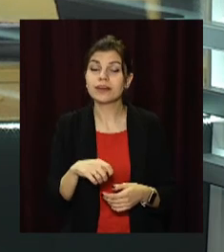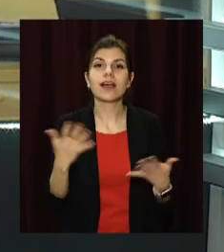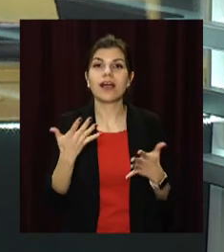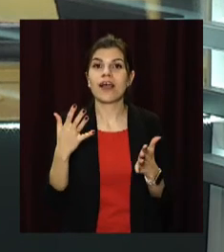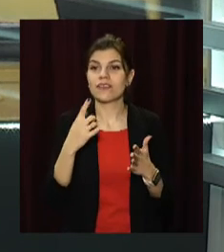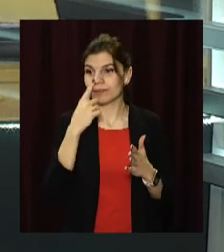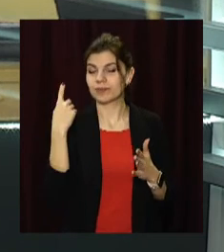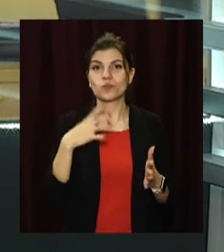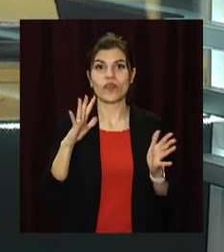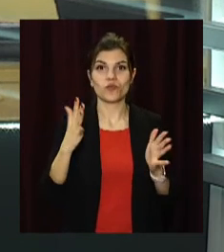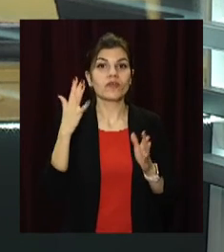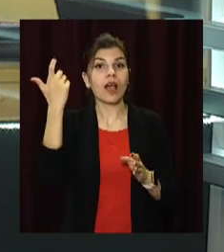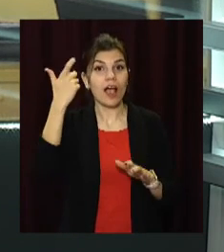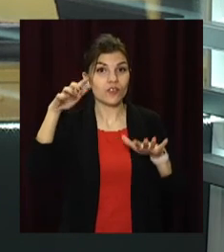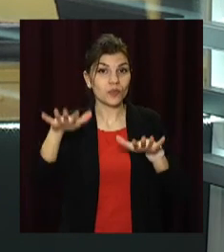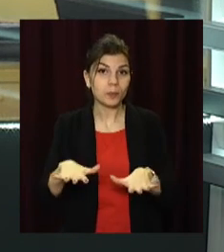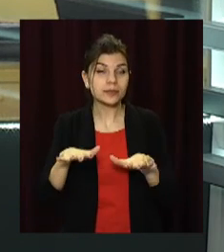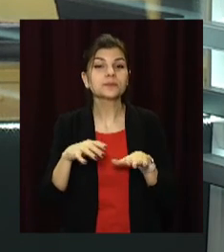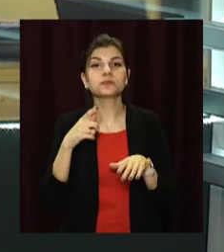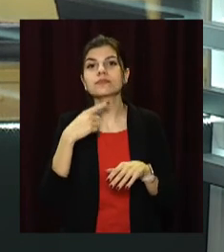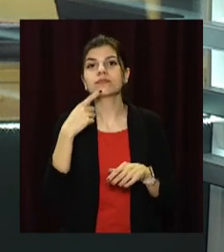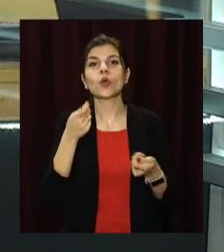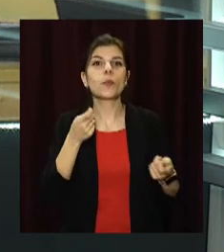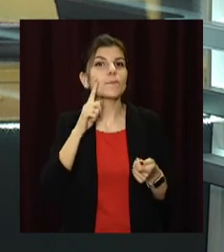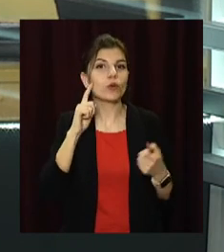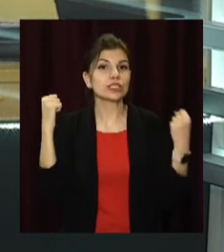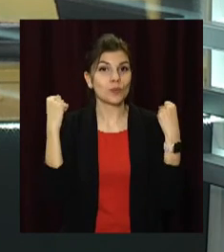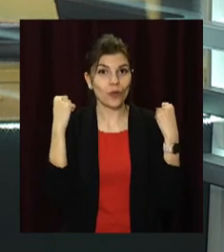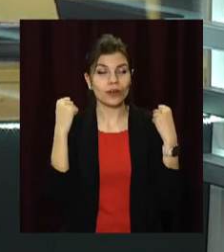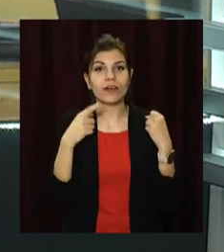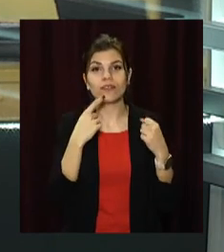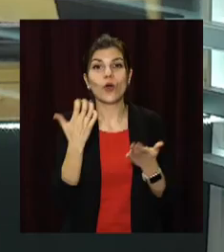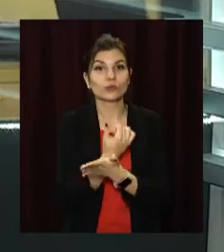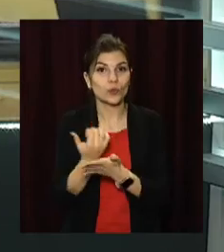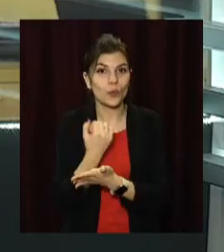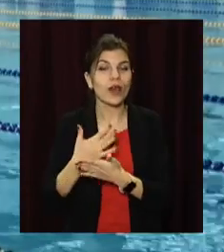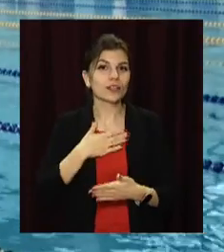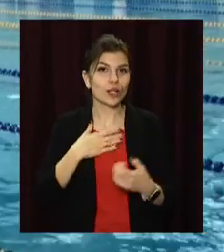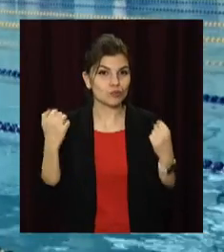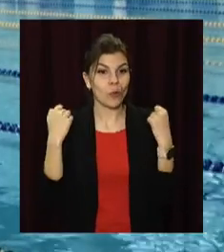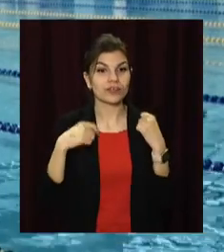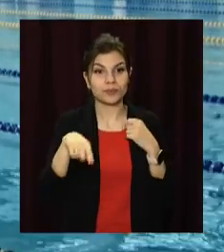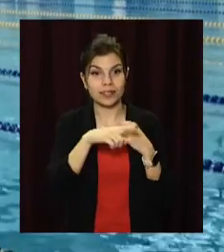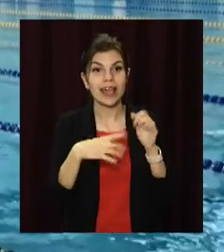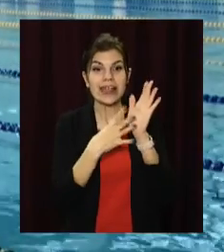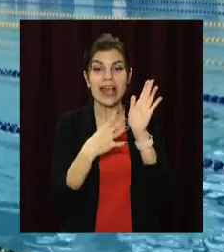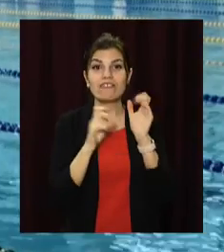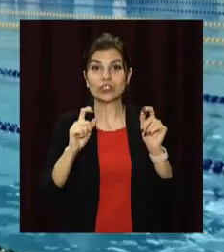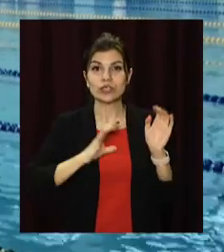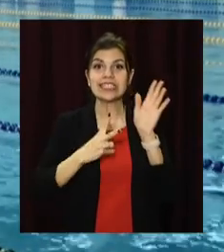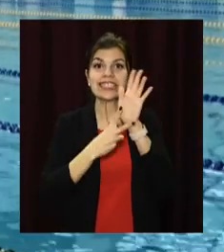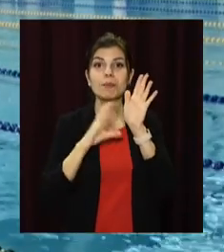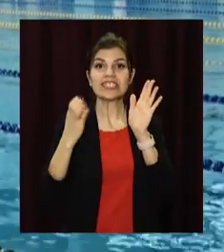який відбувся в Харкові. Як повідомляють в обласному управлінні молоді та спорту, у здобутку наших спортсменів 9 золотих,